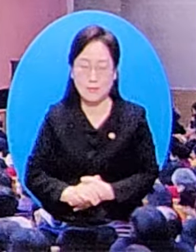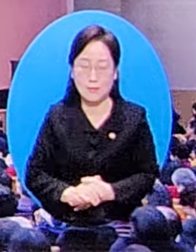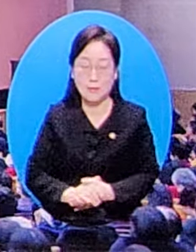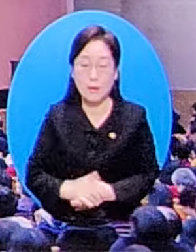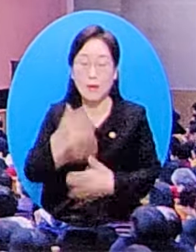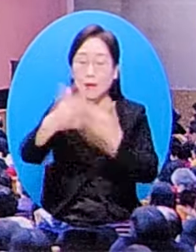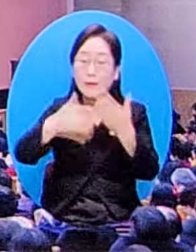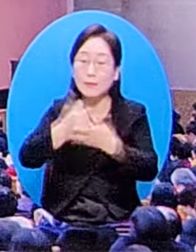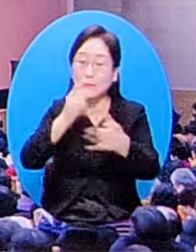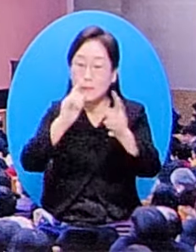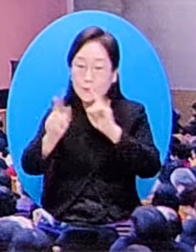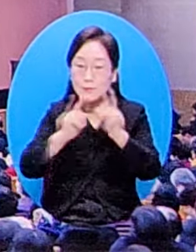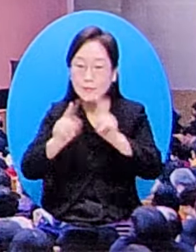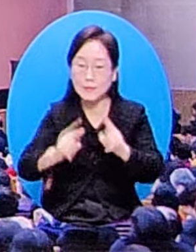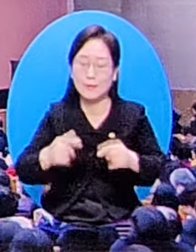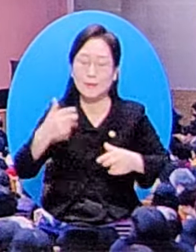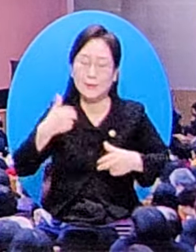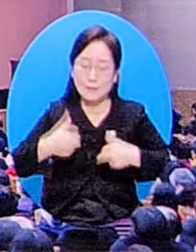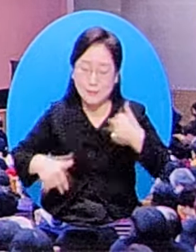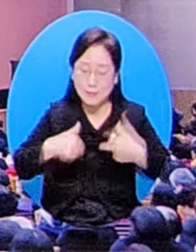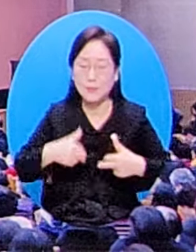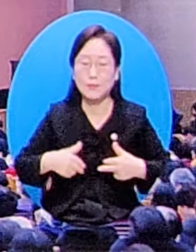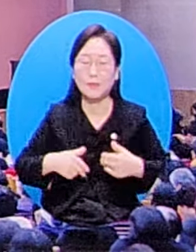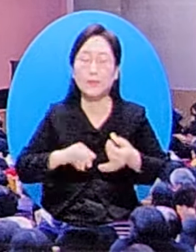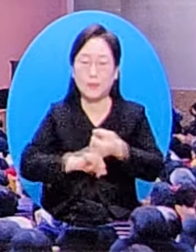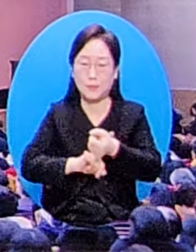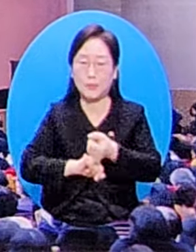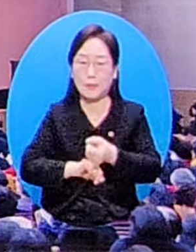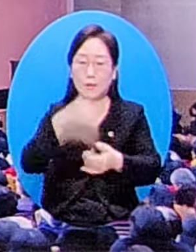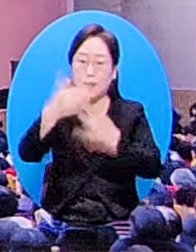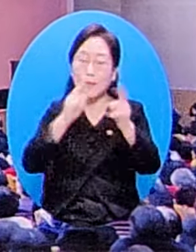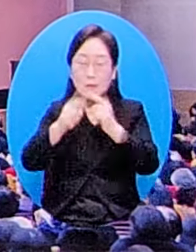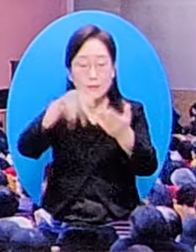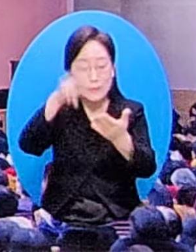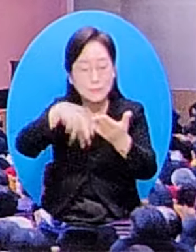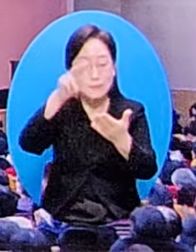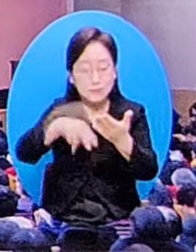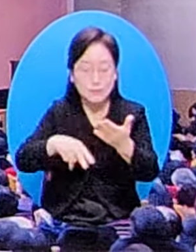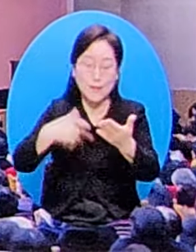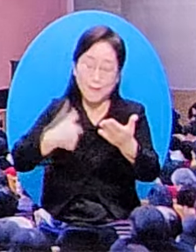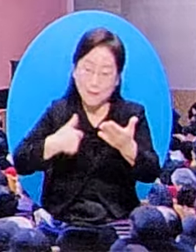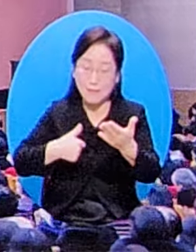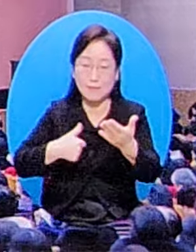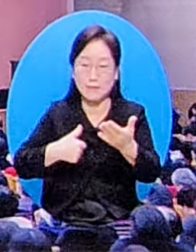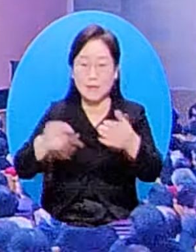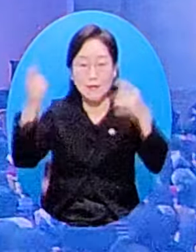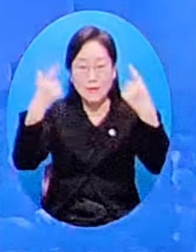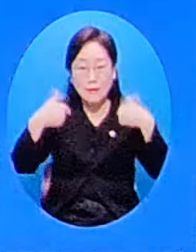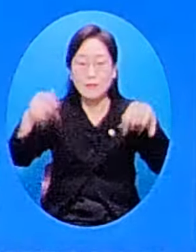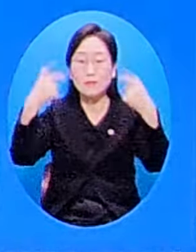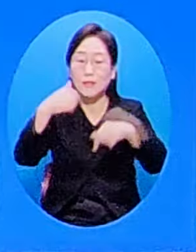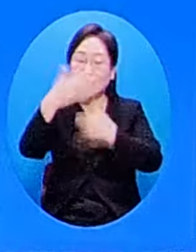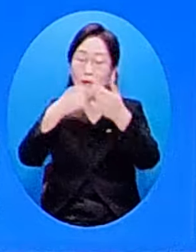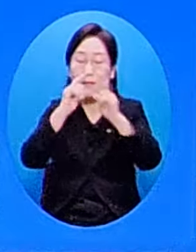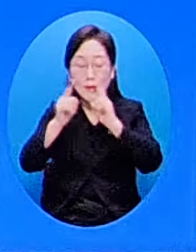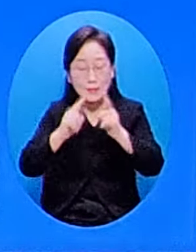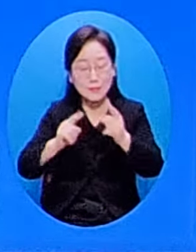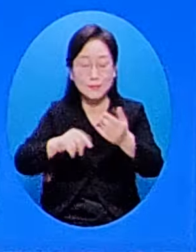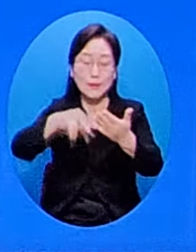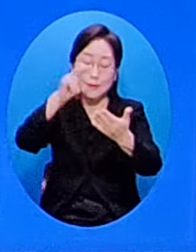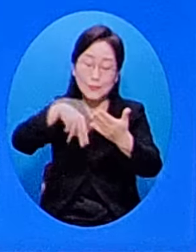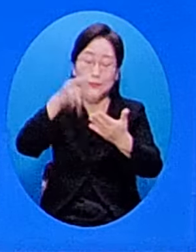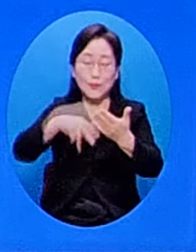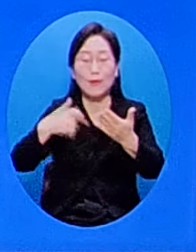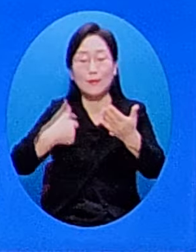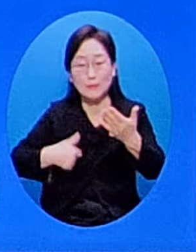무엇보다도 하나님의 말씀을 즐거워해야 되는 것입니다. 말씀이 내 삶의 기쁨이 되어야 되는 것입니다. 언제나 내 말씀이 내 삶의 기쁨이